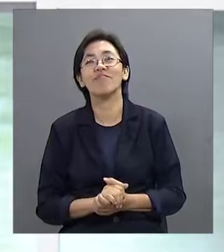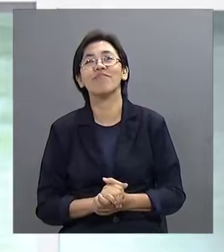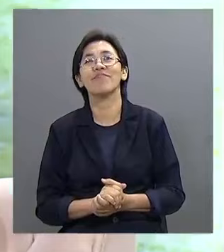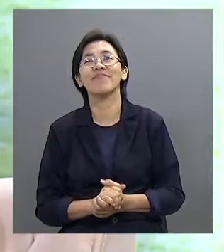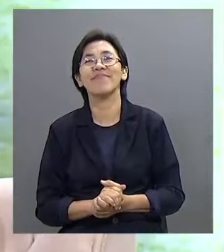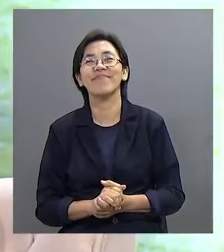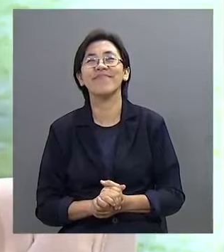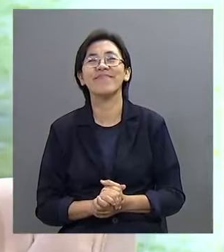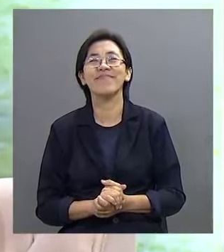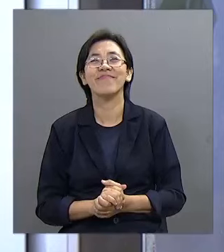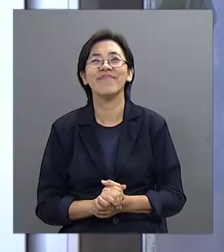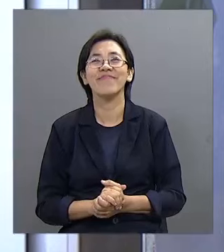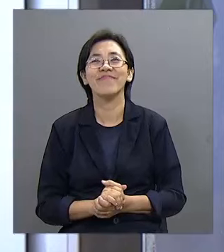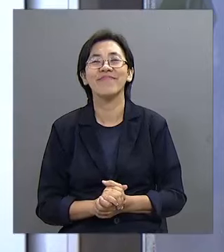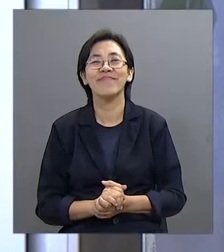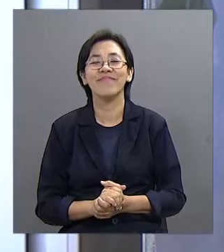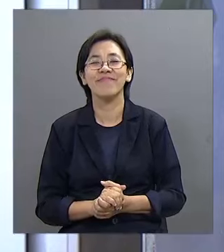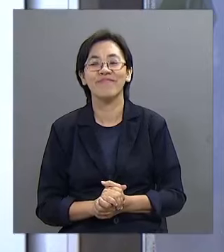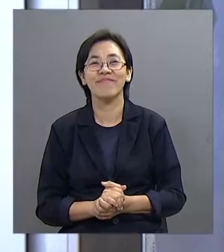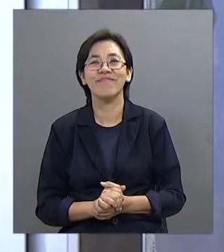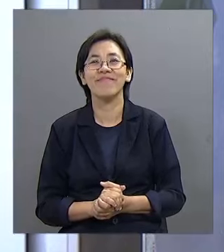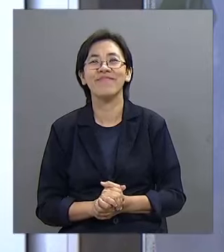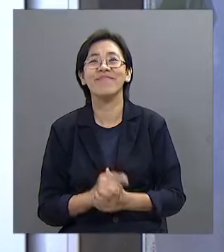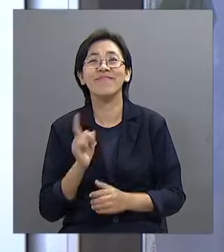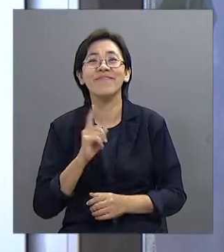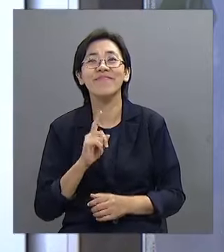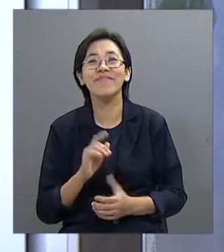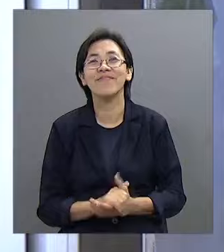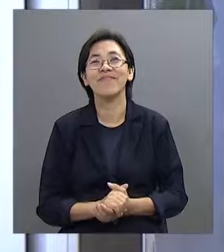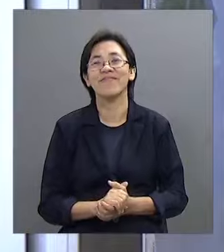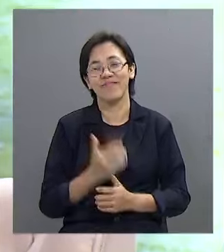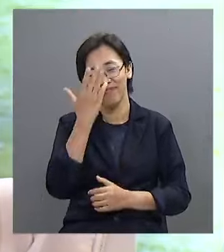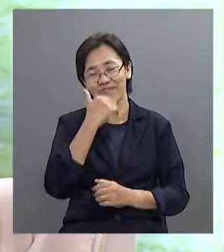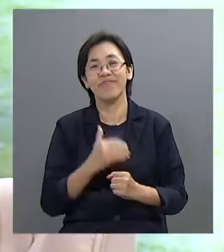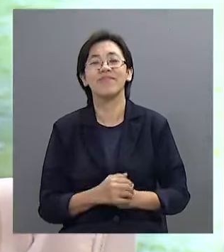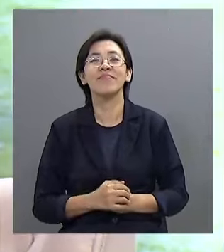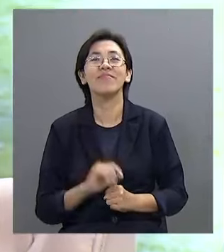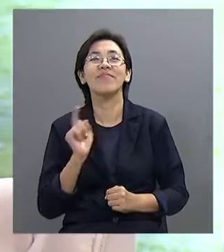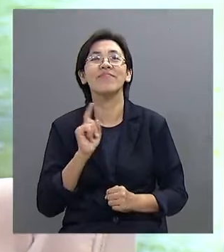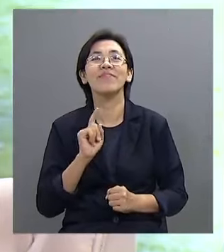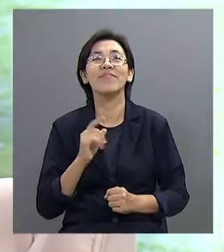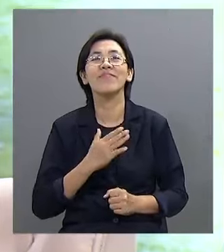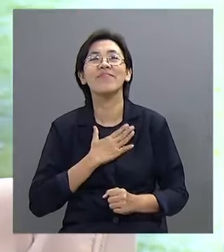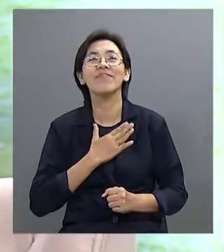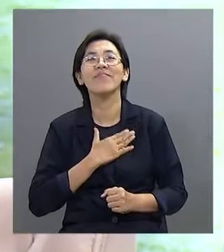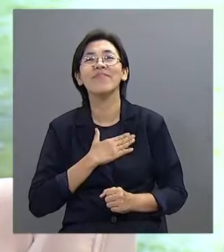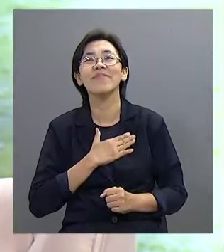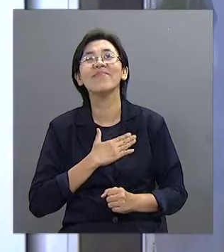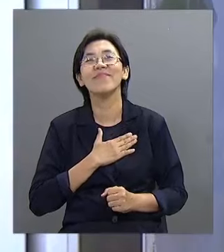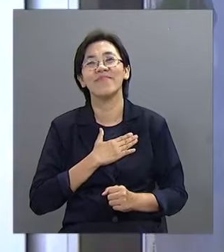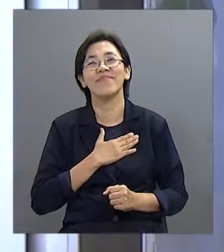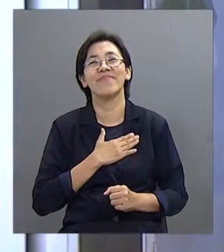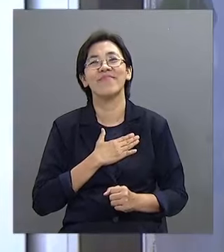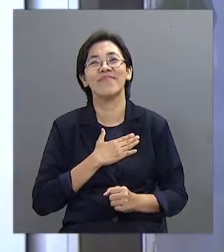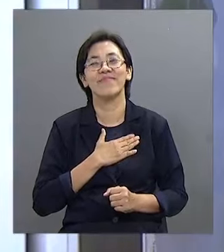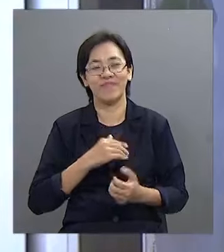งมาก แท็กที รับบทซักมือเหรอฮะขยี้ ใช่คือไม่เน้นซักผ้าด้วยเครื่องเพราะว่าซักด้วยมือขยี้สะอาดกว่าค่ะ ทักทายกันมาชม